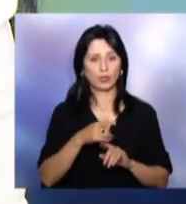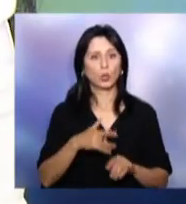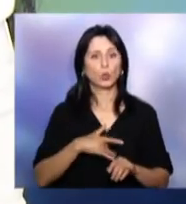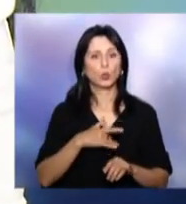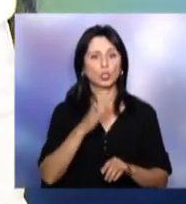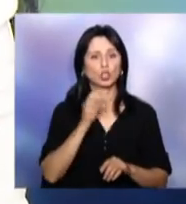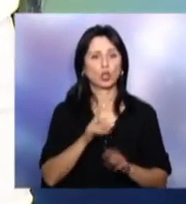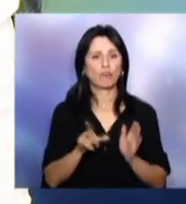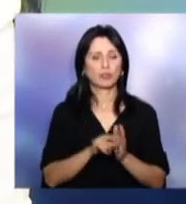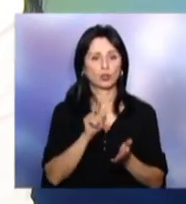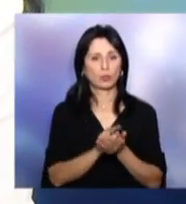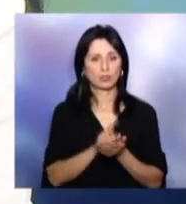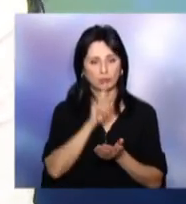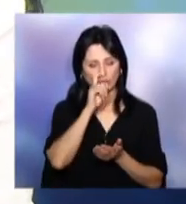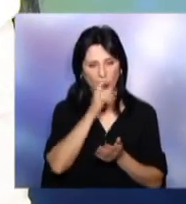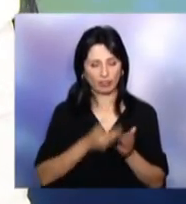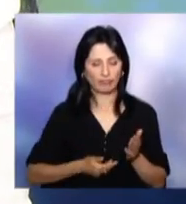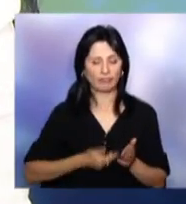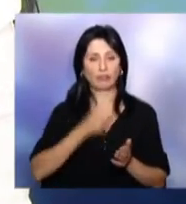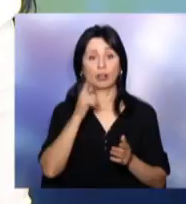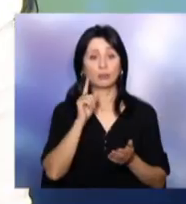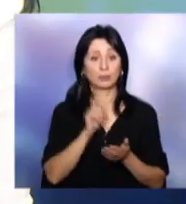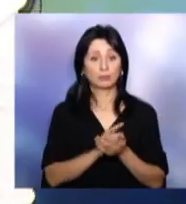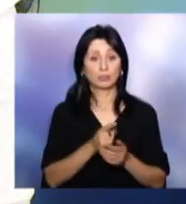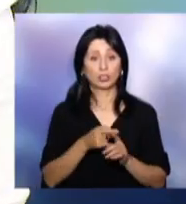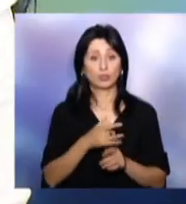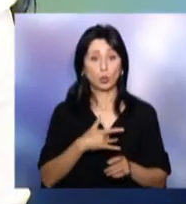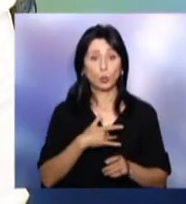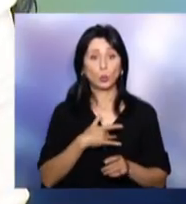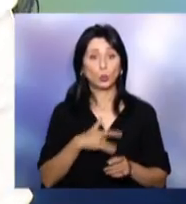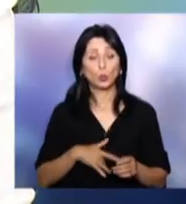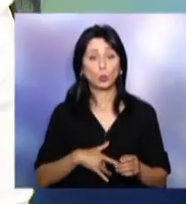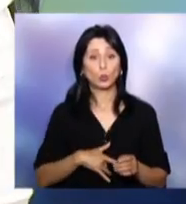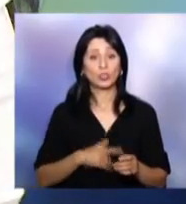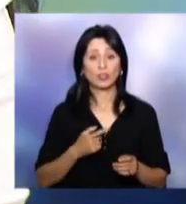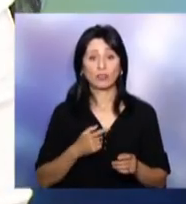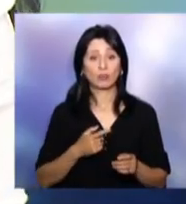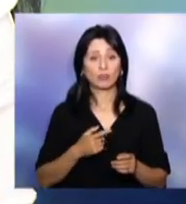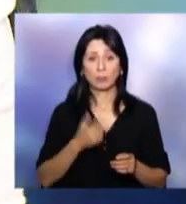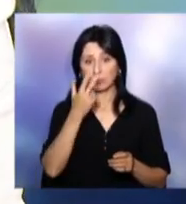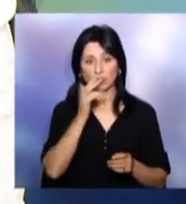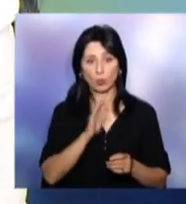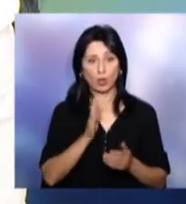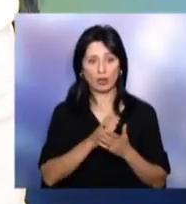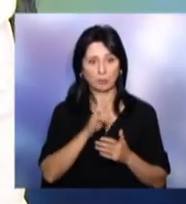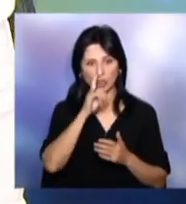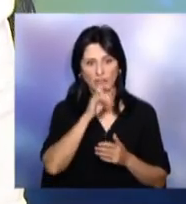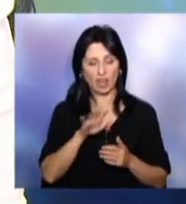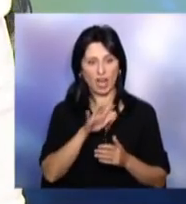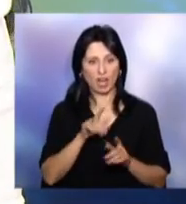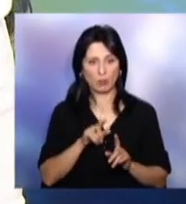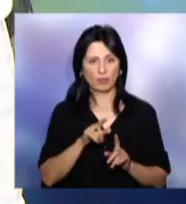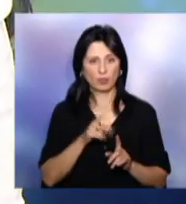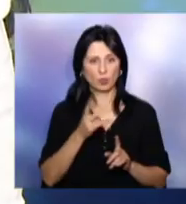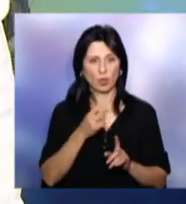კუჭის წვენიც. მჟავად, შესაბამისად, ჩვენ კუჭის გარდა არც ერთი ორგანო არ არის მიჩვეული ასეთ მჟავე გარემოს, ამიტომ